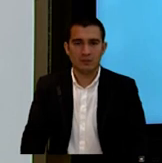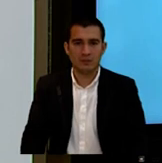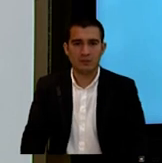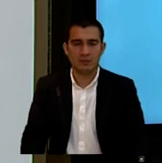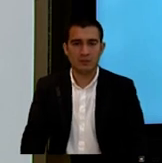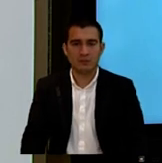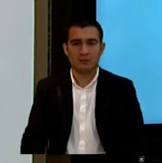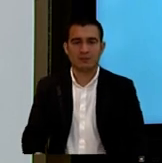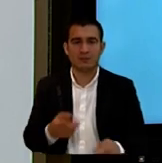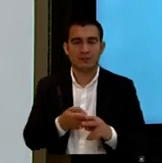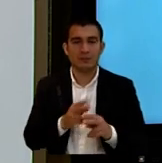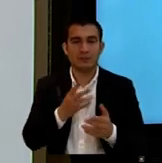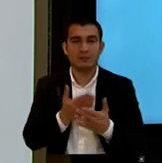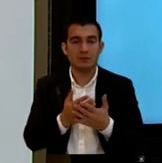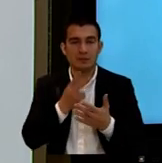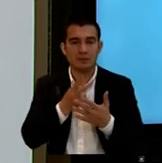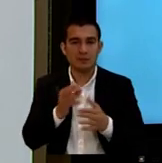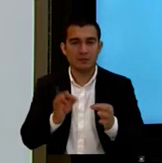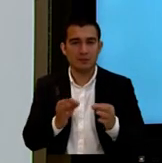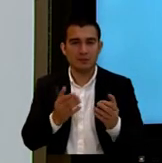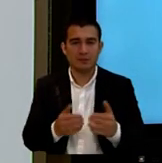Demak, masalani chizmasini keltirib olamiz.